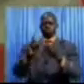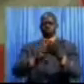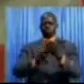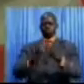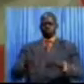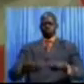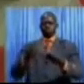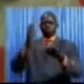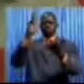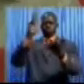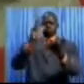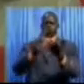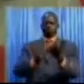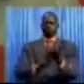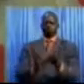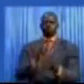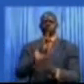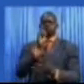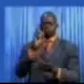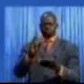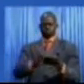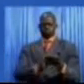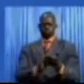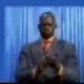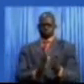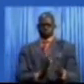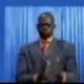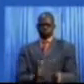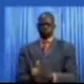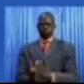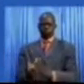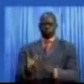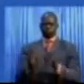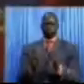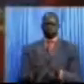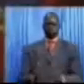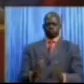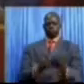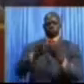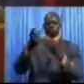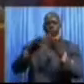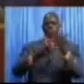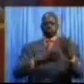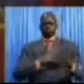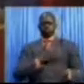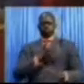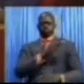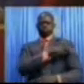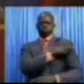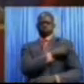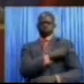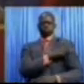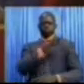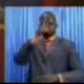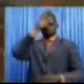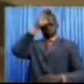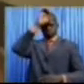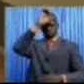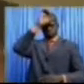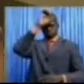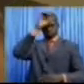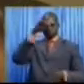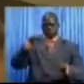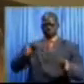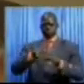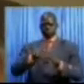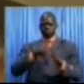pour validation est le manuel de procédure des urgences et du plan blanc de l'hôpital national Blaise Compaoré. Dans